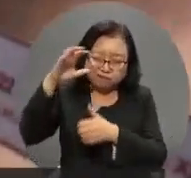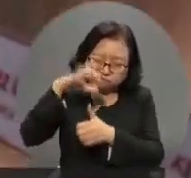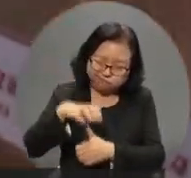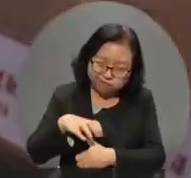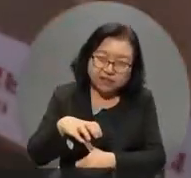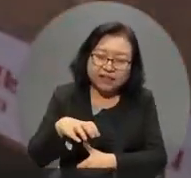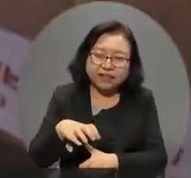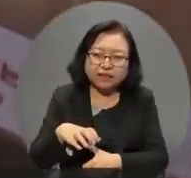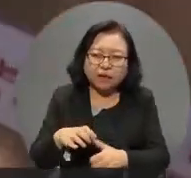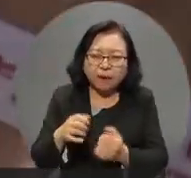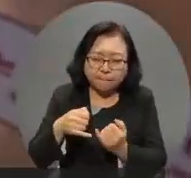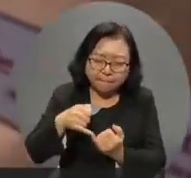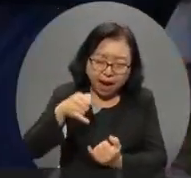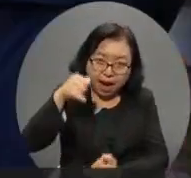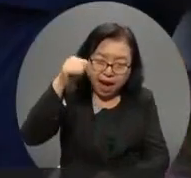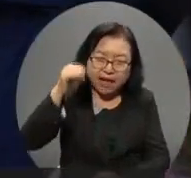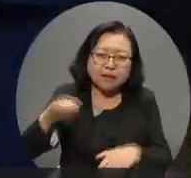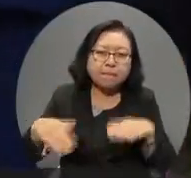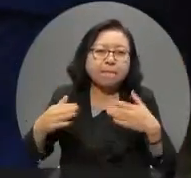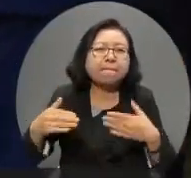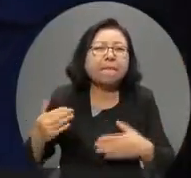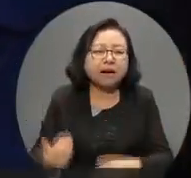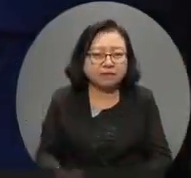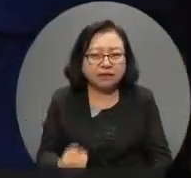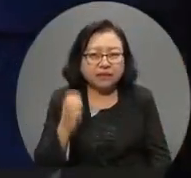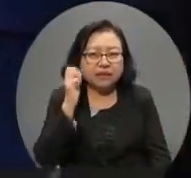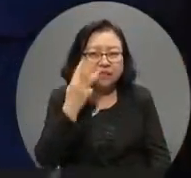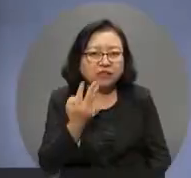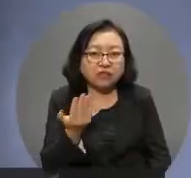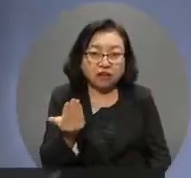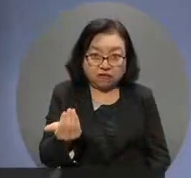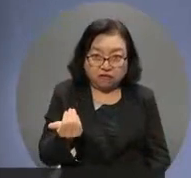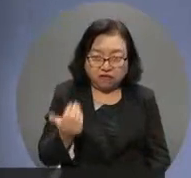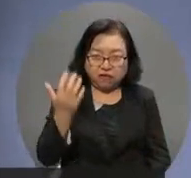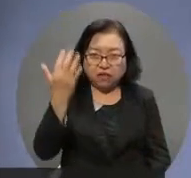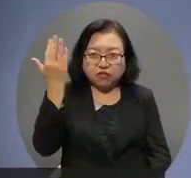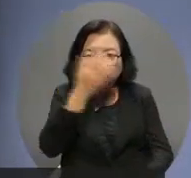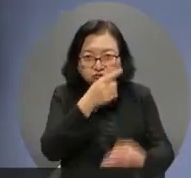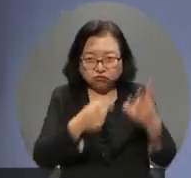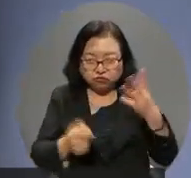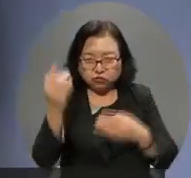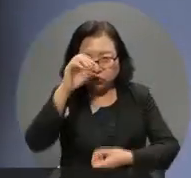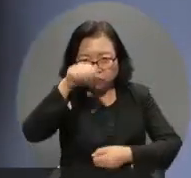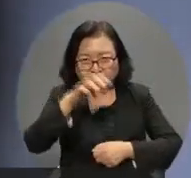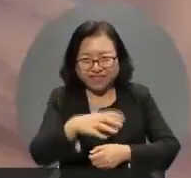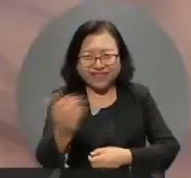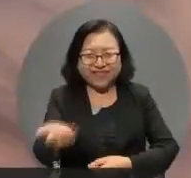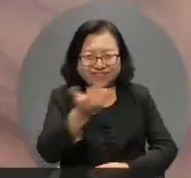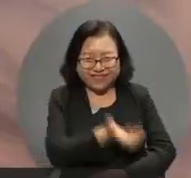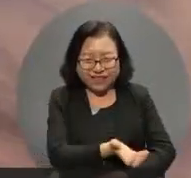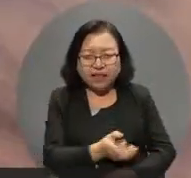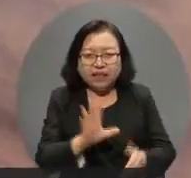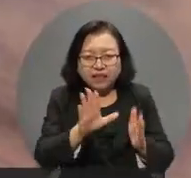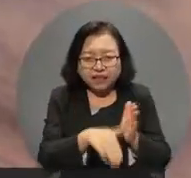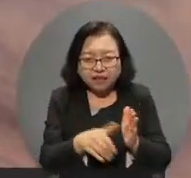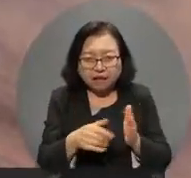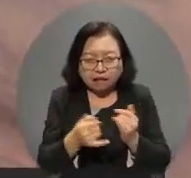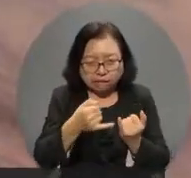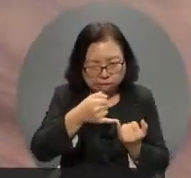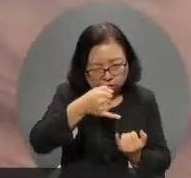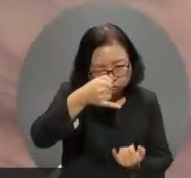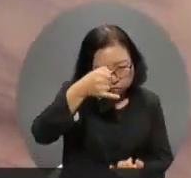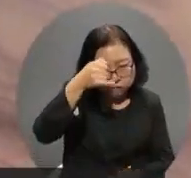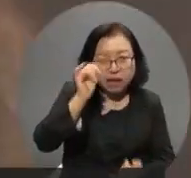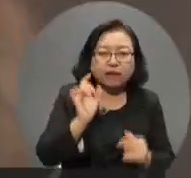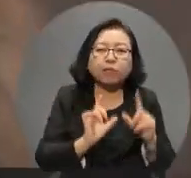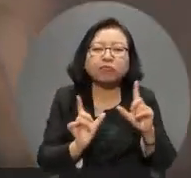사육장에서 삐쩍 말라가던 바람이는 석 달 전 청주 동물원으로 옮겨졌습니다. 그때는 갈비뼈가 드러날 정도로